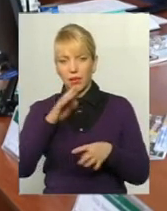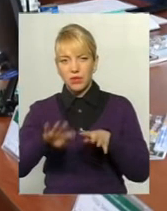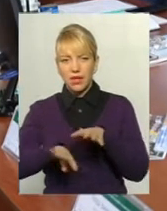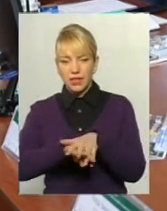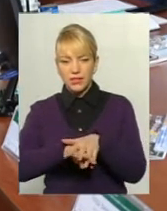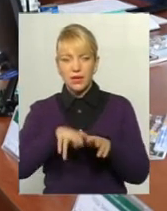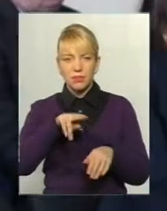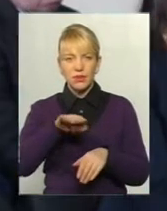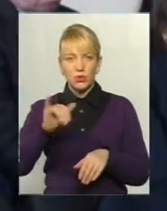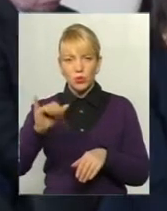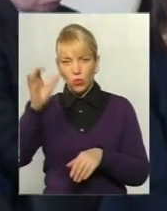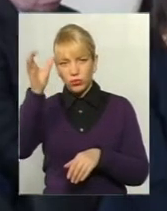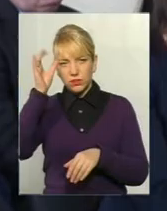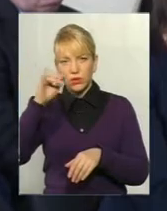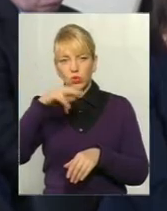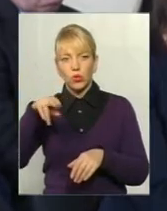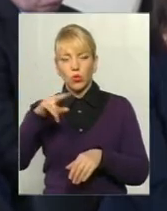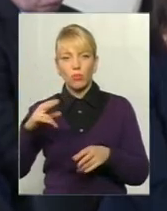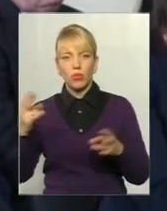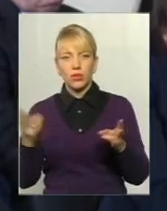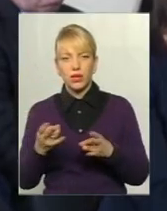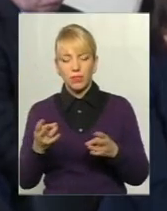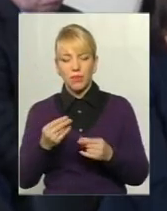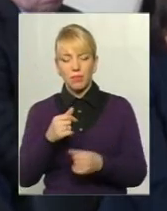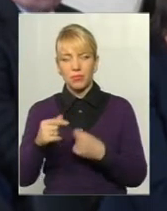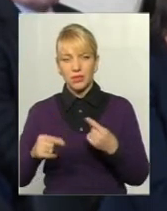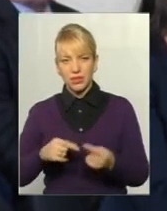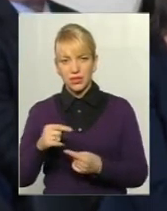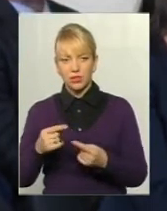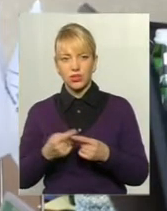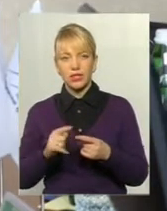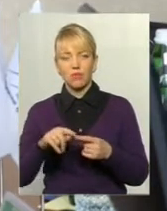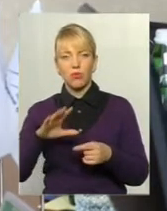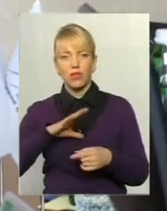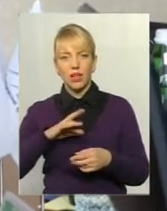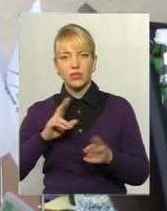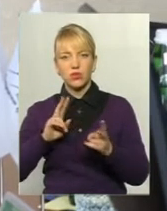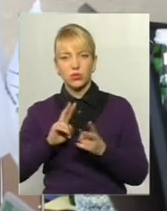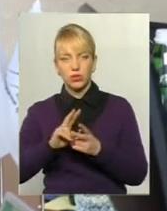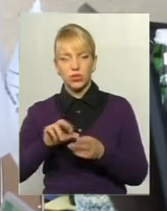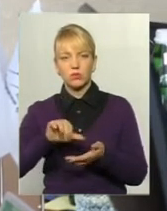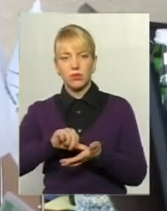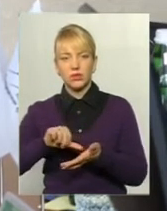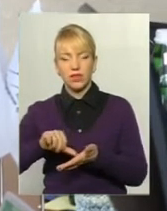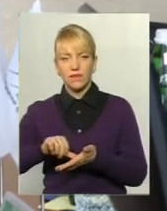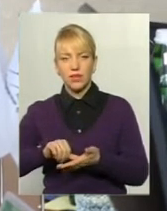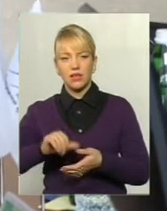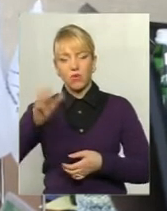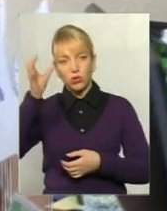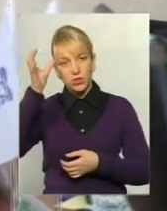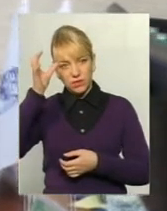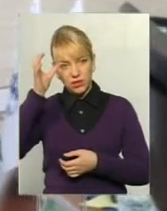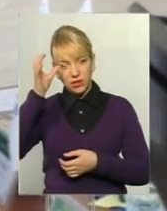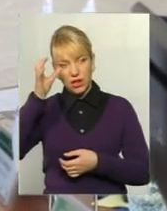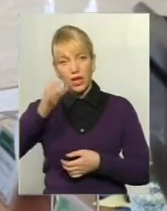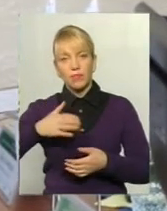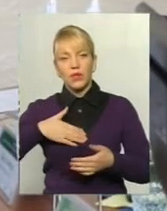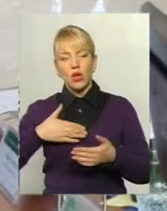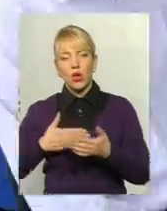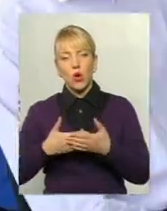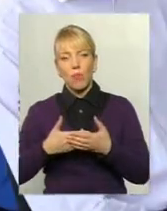освіти до потреб бізнесу». І це була зустріч представників і освіти, і